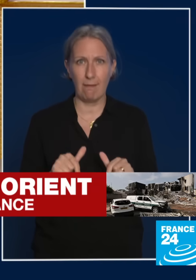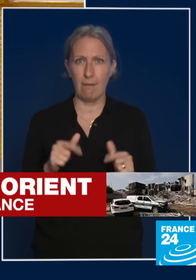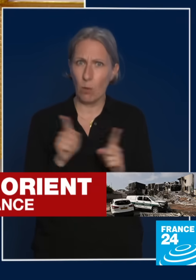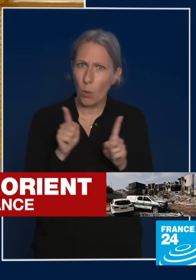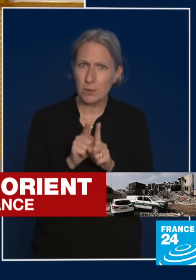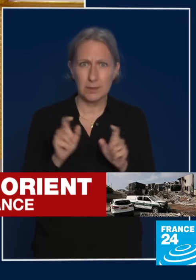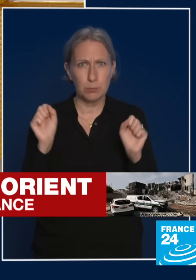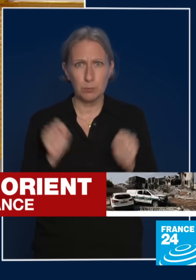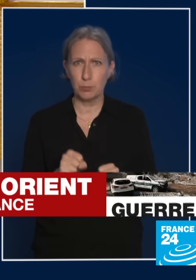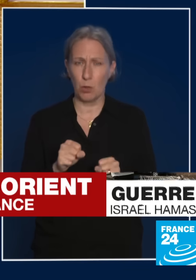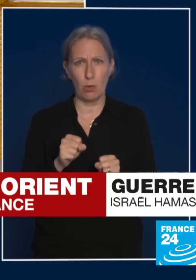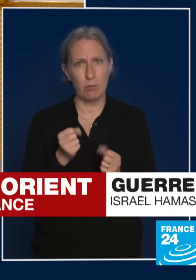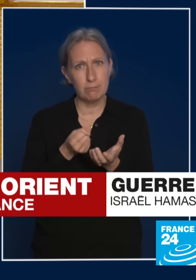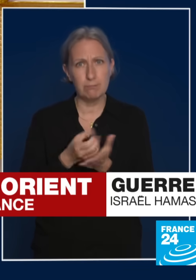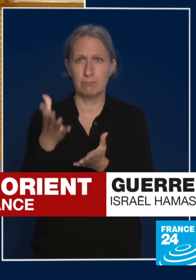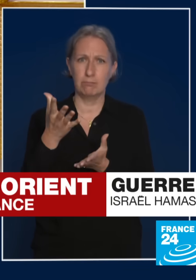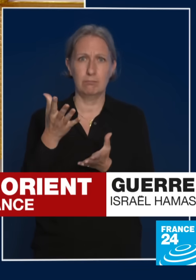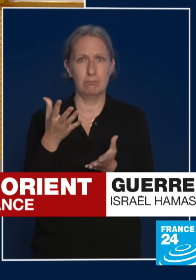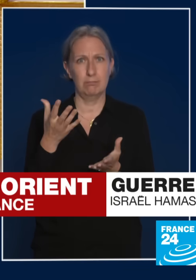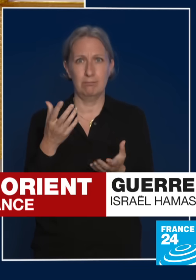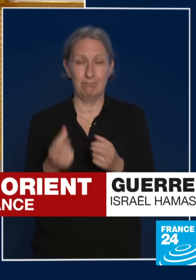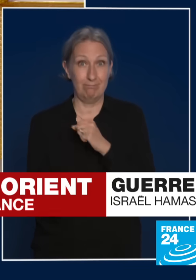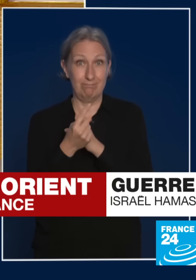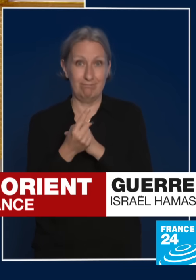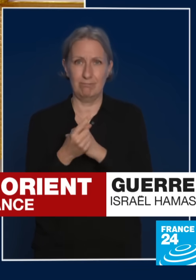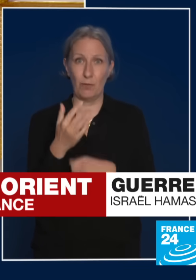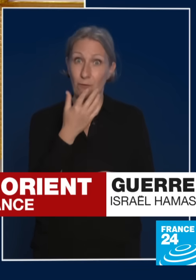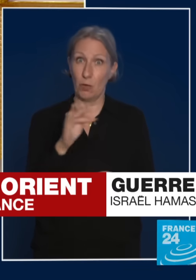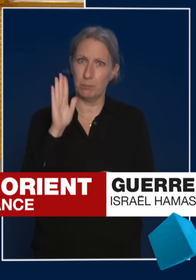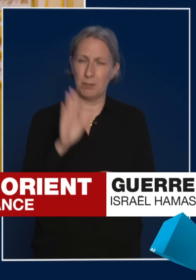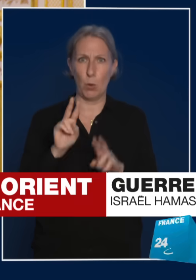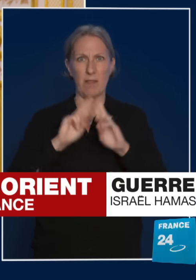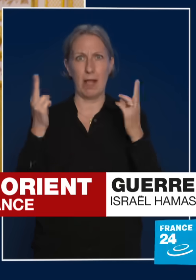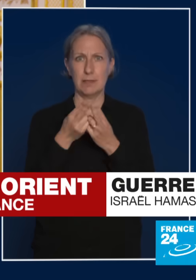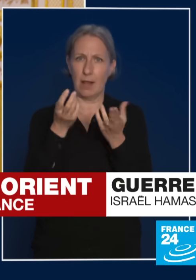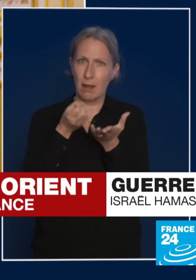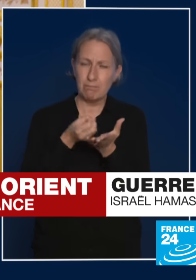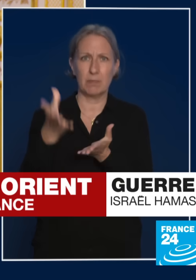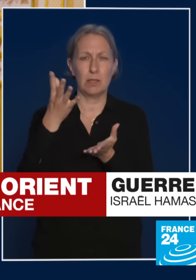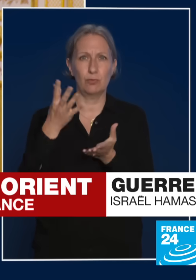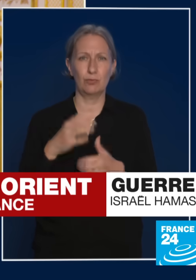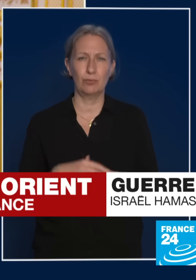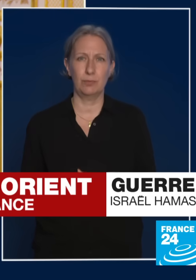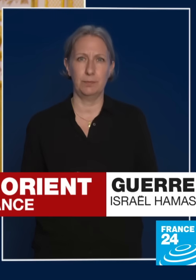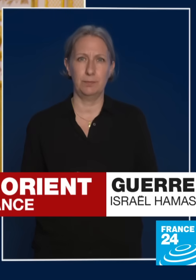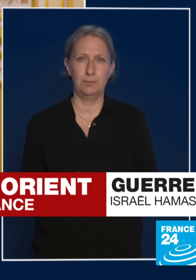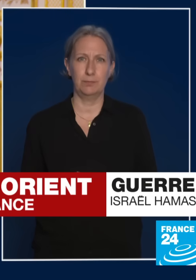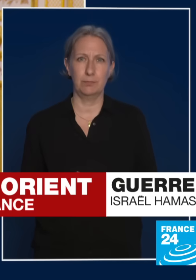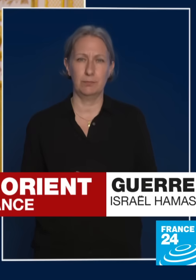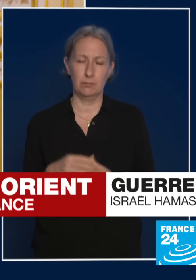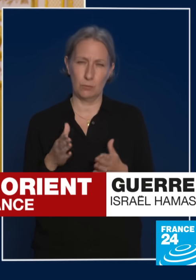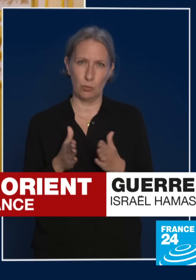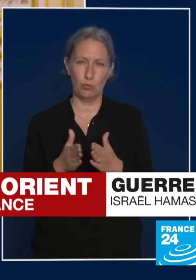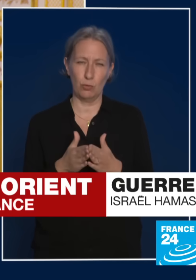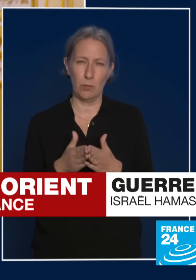voix singulière et universelle qui est celle de la France je vous le demande ce